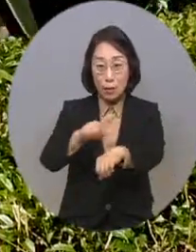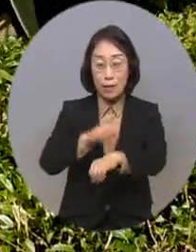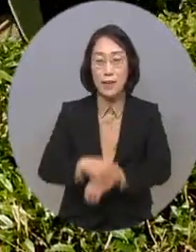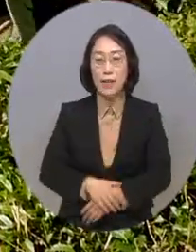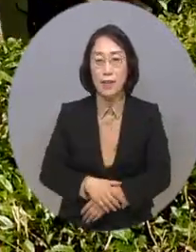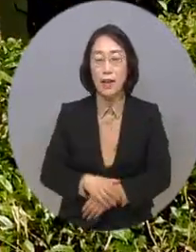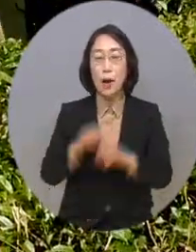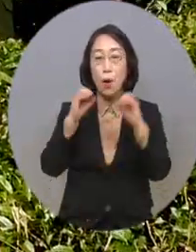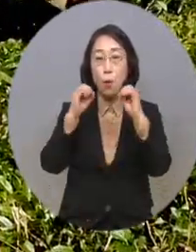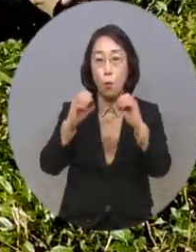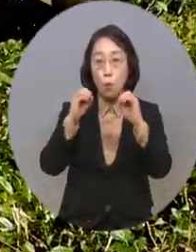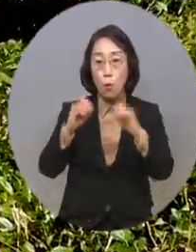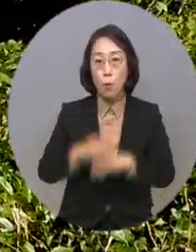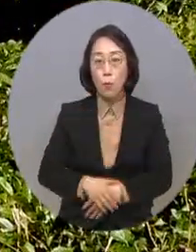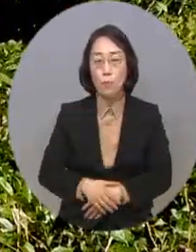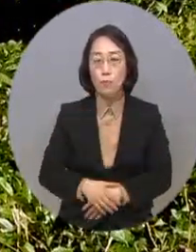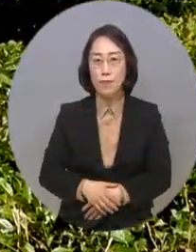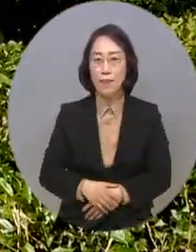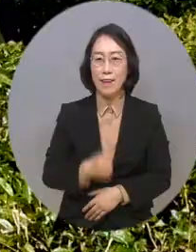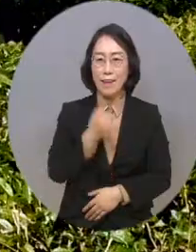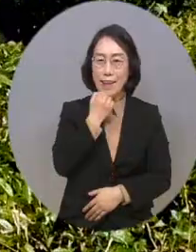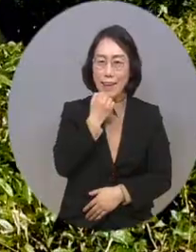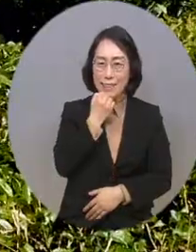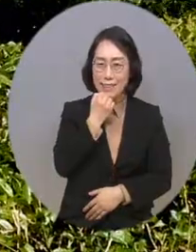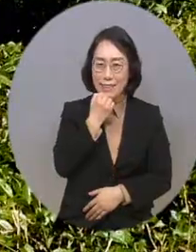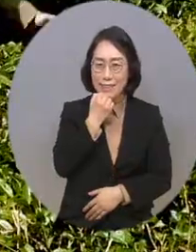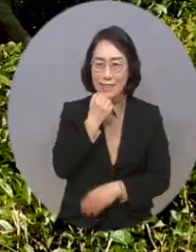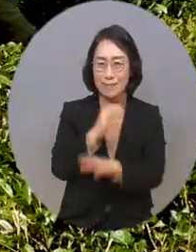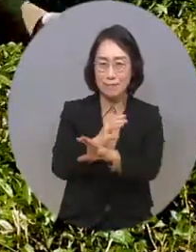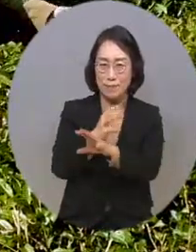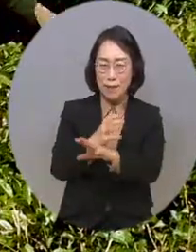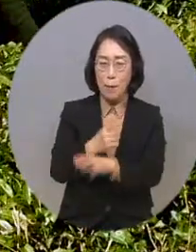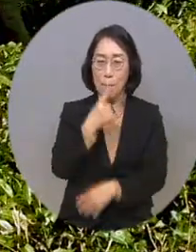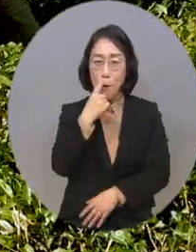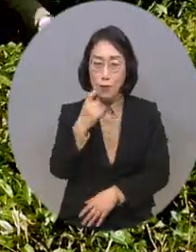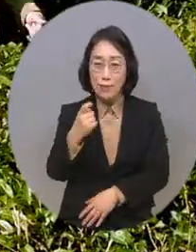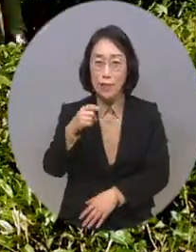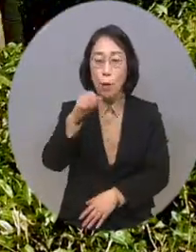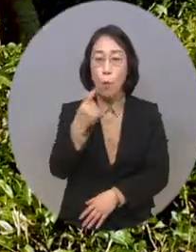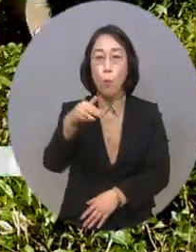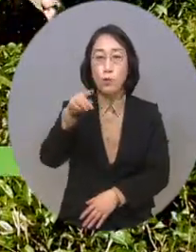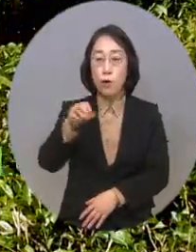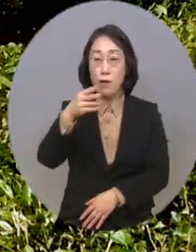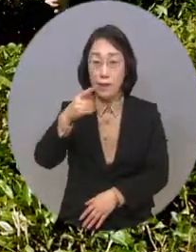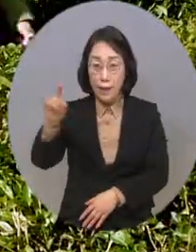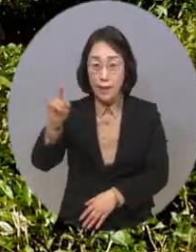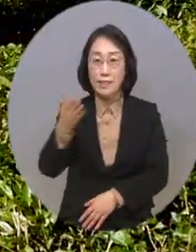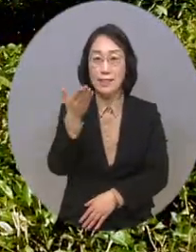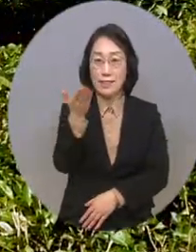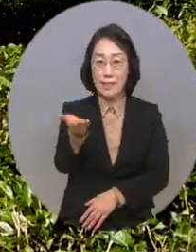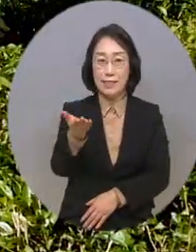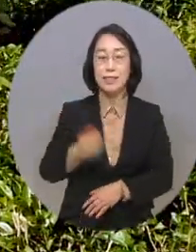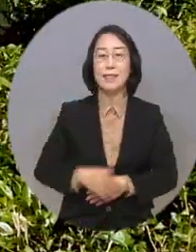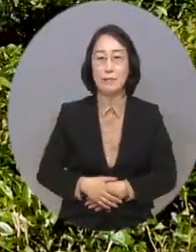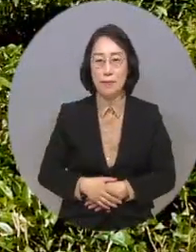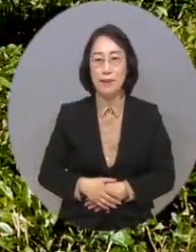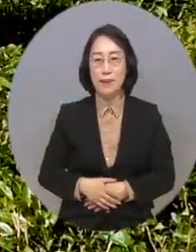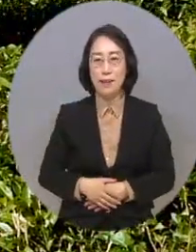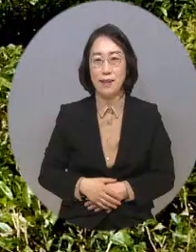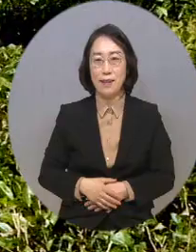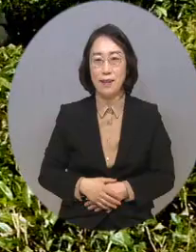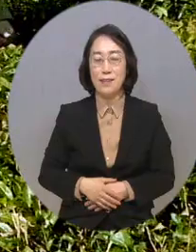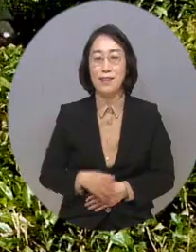홍보맨 개그맨이라고 해야 돼요? 아니면 멋쟁이라고 해야 돼? 우정태 씨도 함께했어요. 네, 반갑습니다. 예, 아,